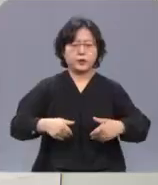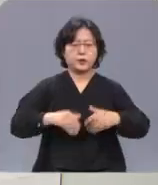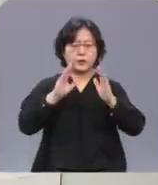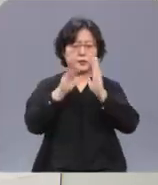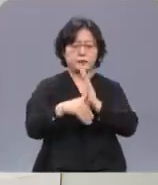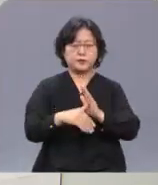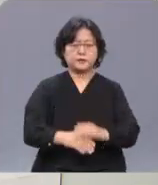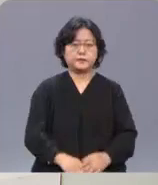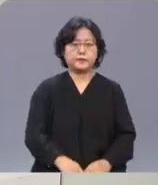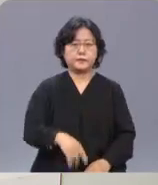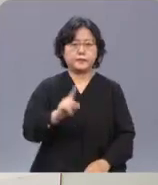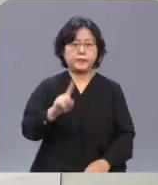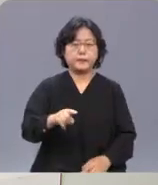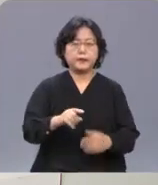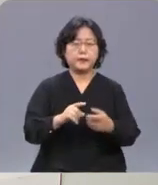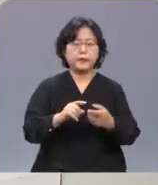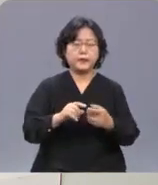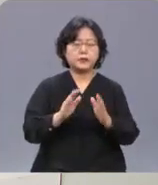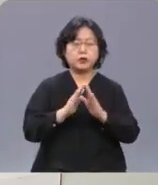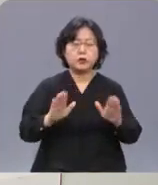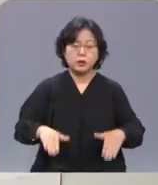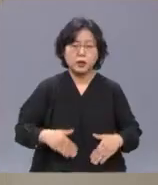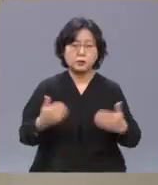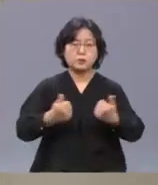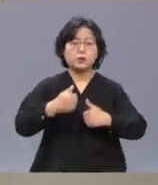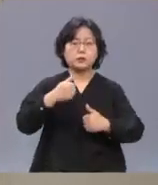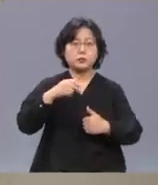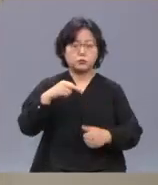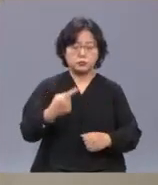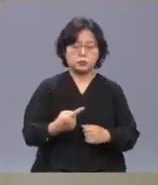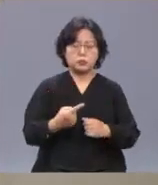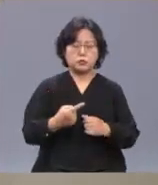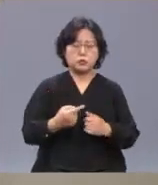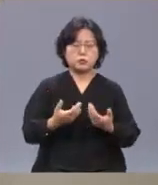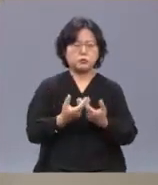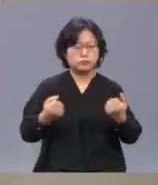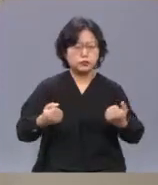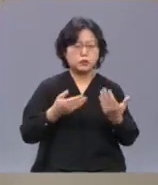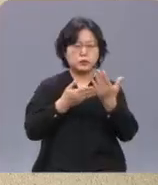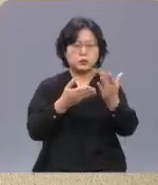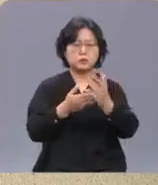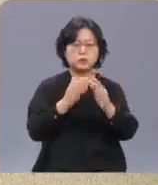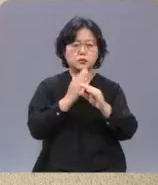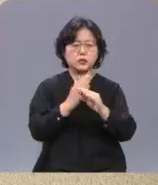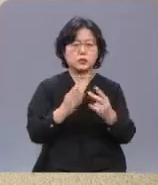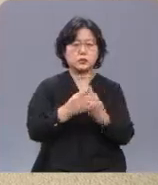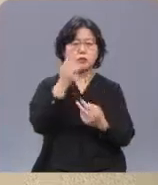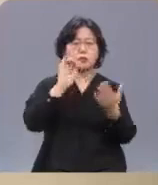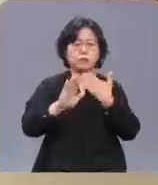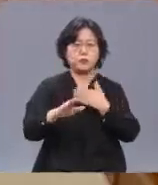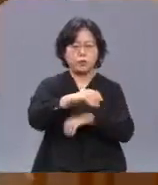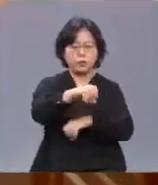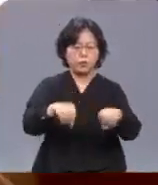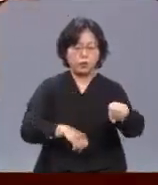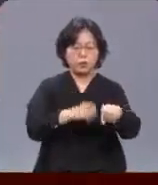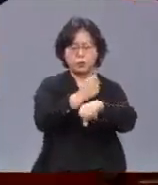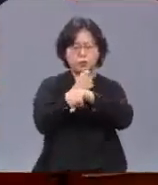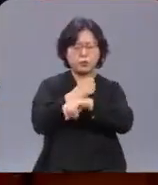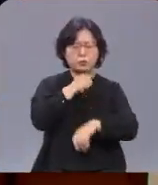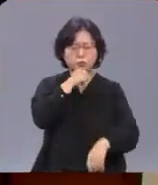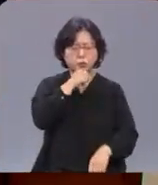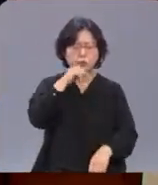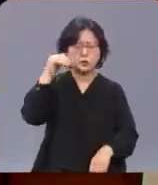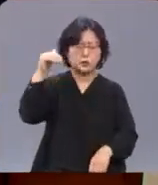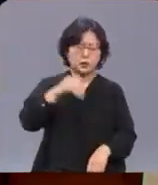같습니다. 이에 화답하듯 전남도 의회에서도 분리 요구가 이어지고 있습니다. 통합 이후 오히려 연구 실적이